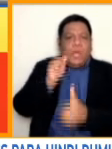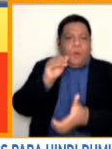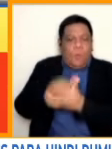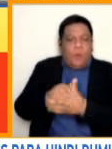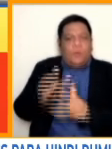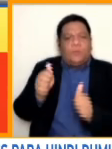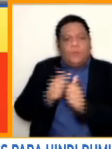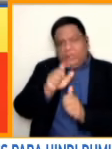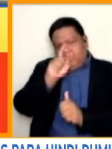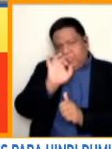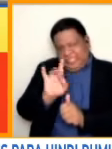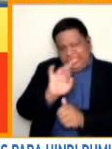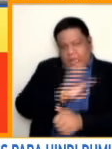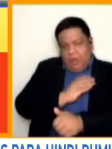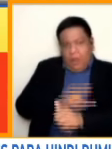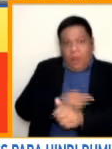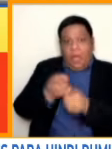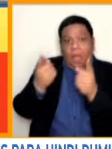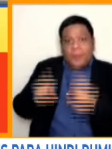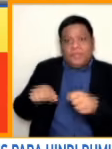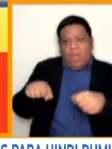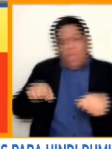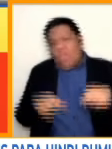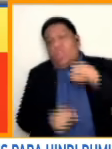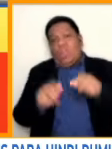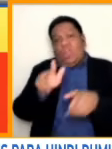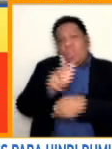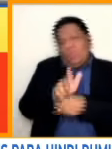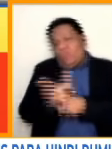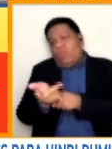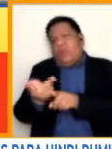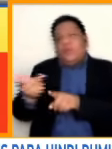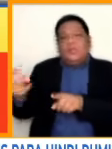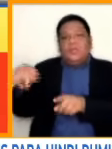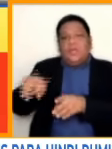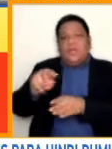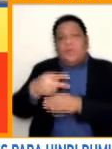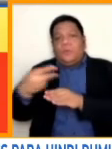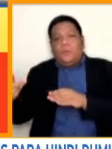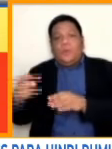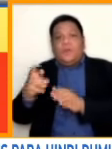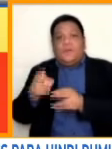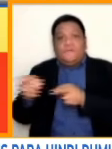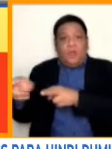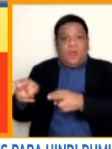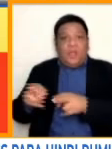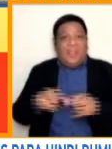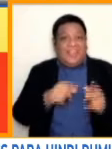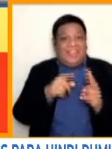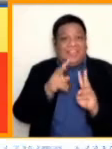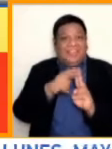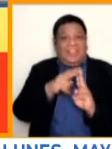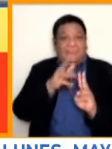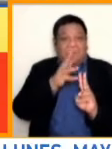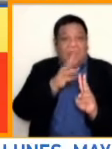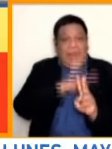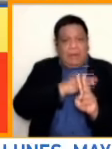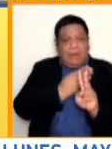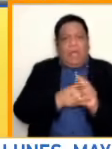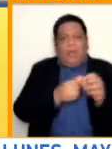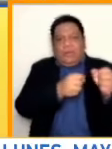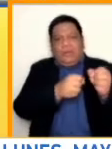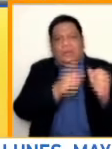Pero nadulas daw ang motor at nahulog sila sa ilog. Nakakapit sa puno ang kanyang mag-ina at nakaligtas. Tinangay naman ang agos si